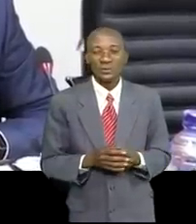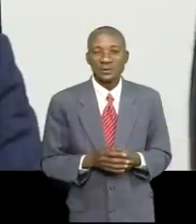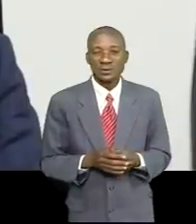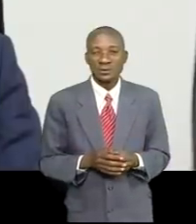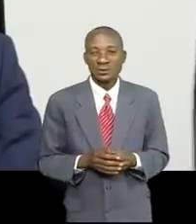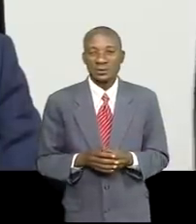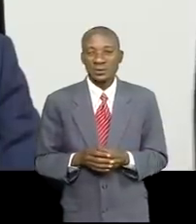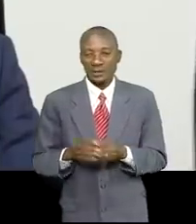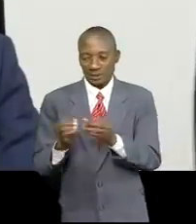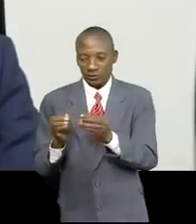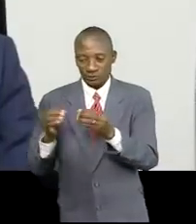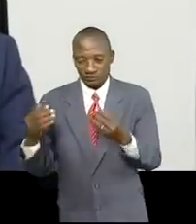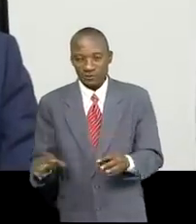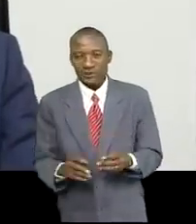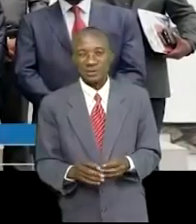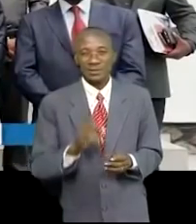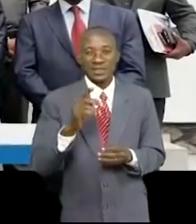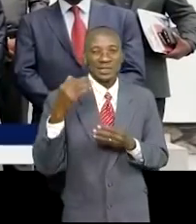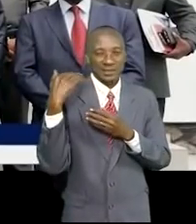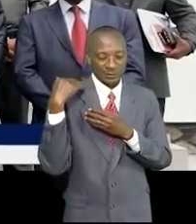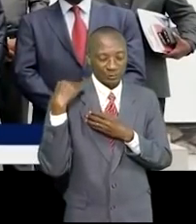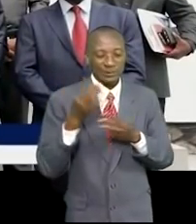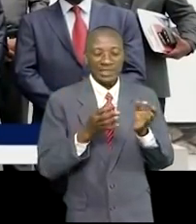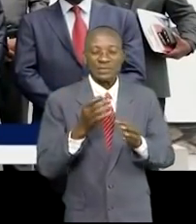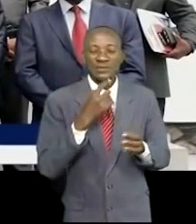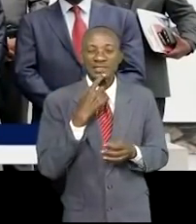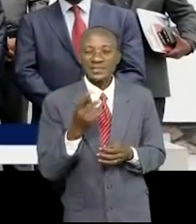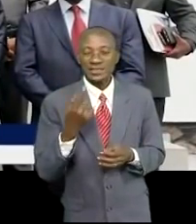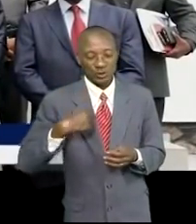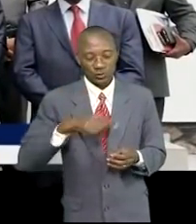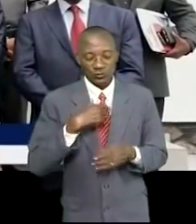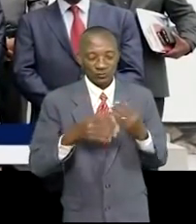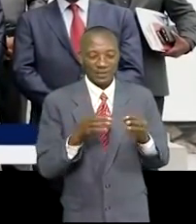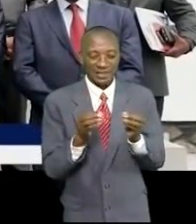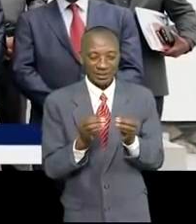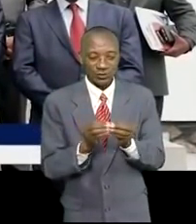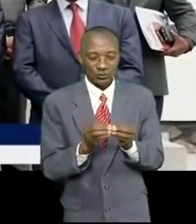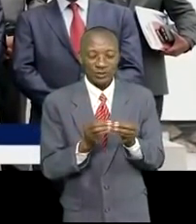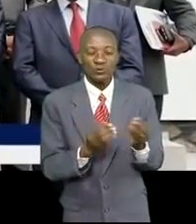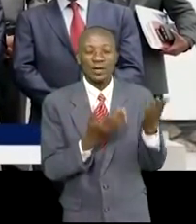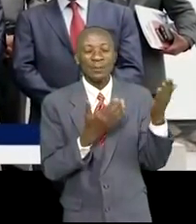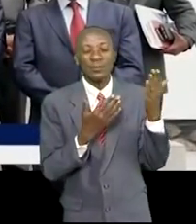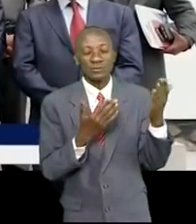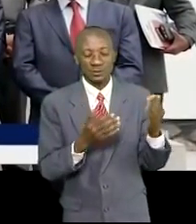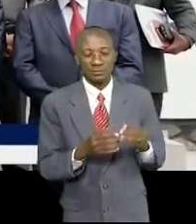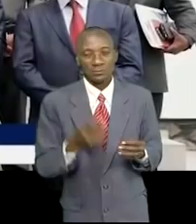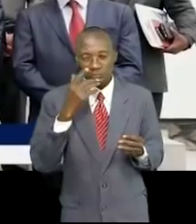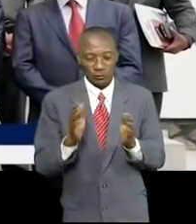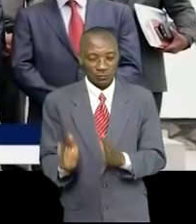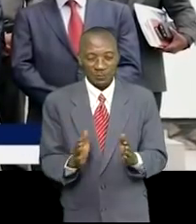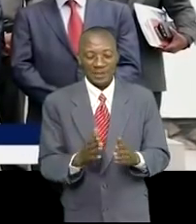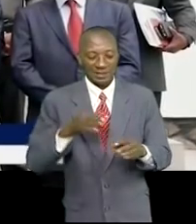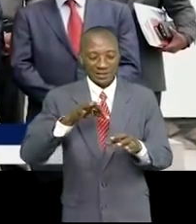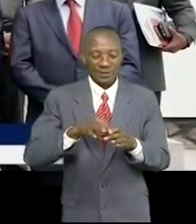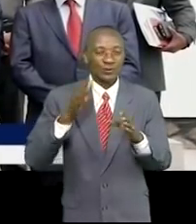ministères-là, de manière à nous permettre au jour d'aujourd'hui de voir ce que nous devons commencer à faire. Donc il y a toute une voie à